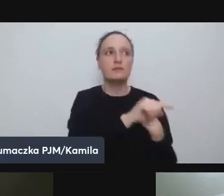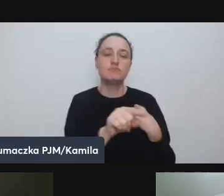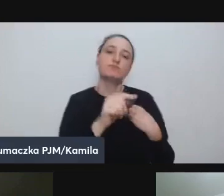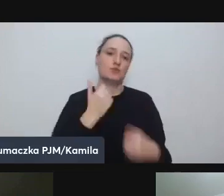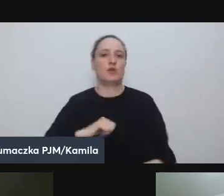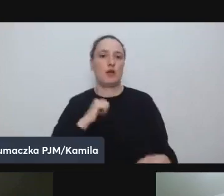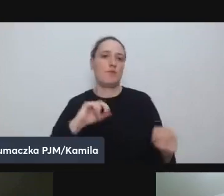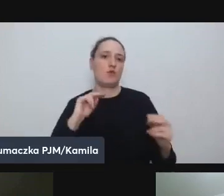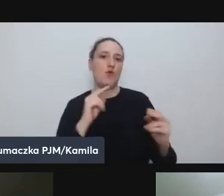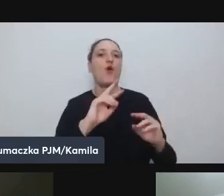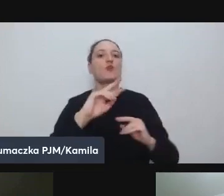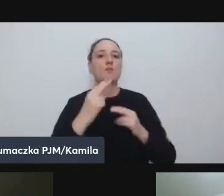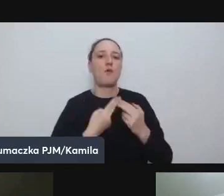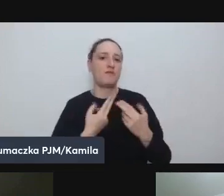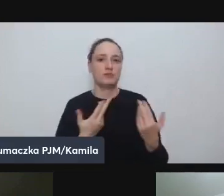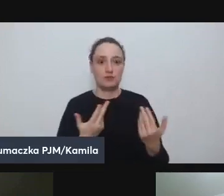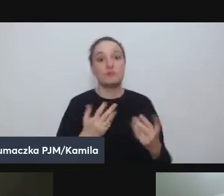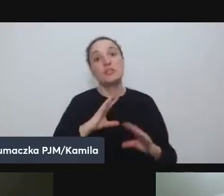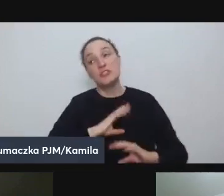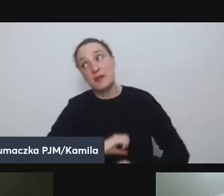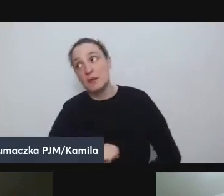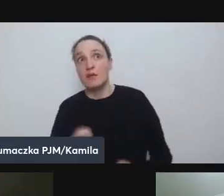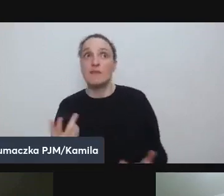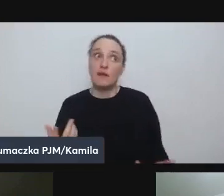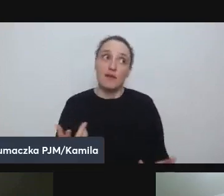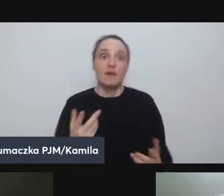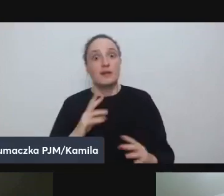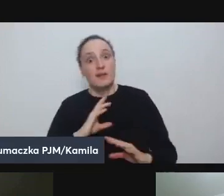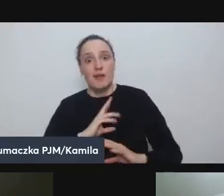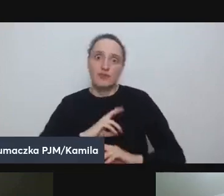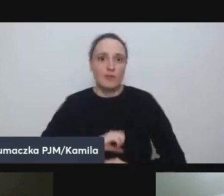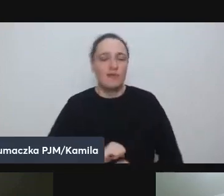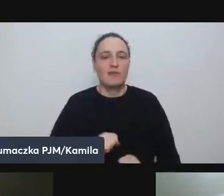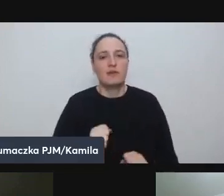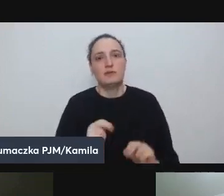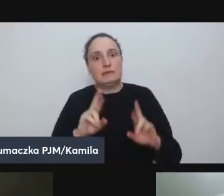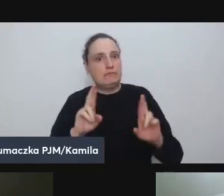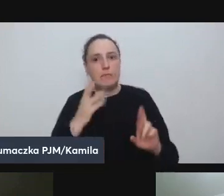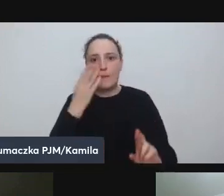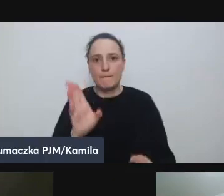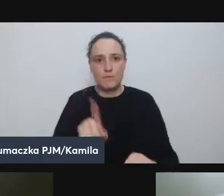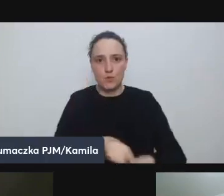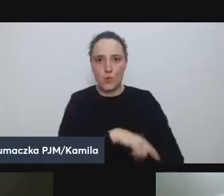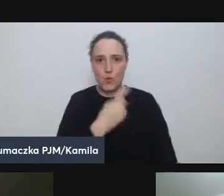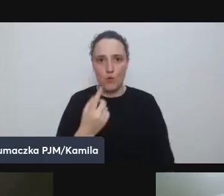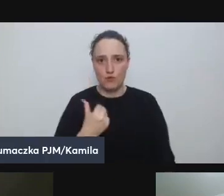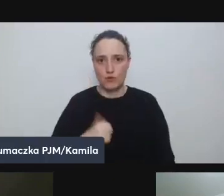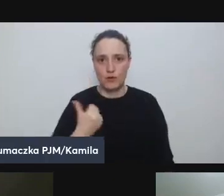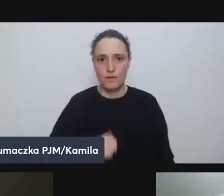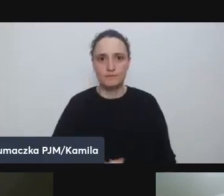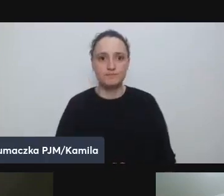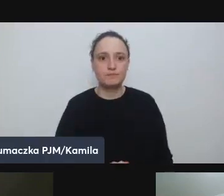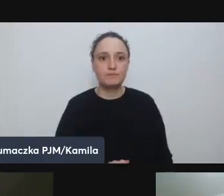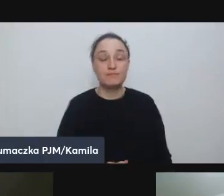odpowiedź. Cierpliwie, niecierpliwie, no mam nadzieję, że nie będziemy długo czekać. Mimo, że nie mamy odpowiedzi,